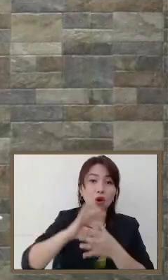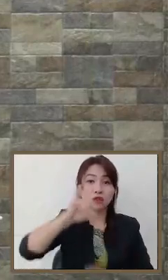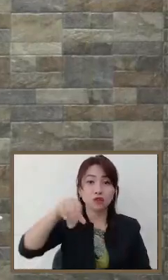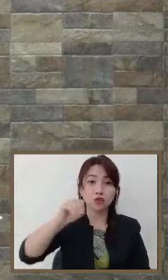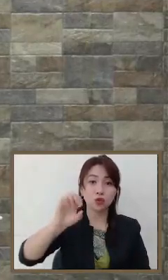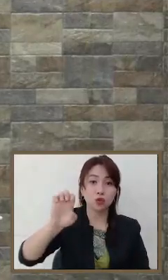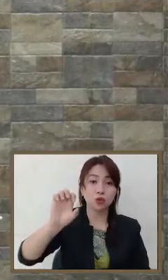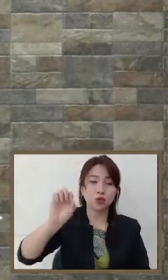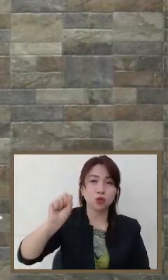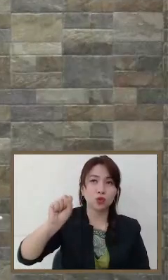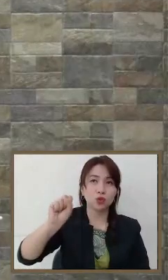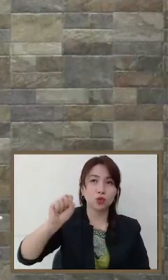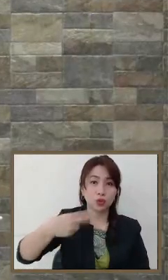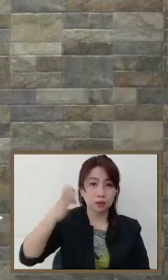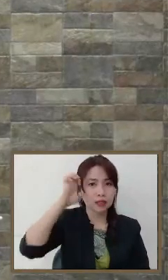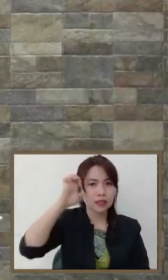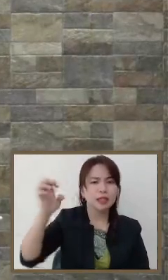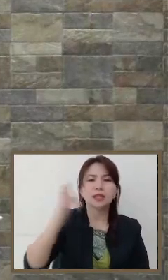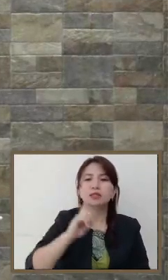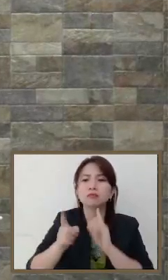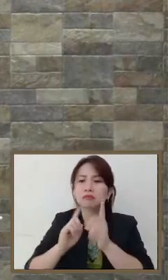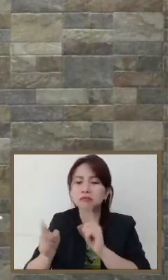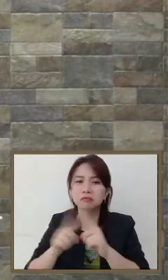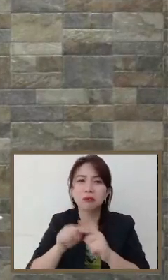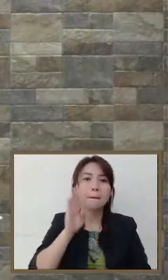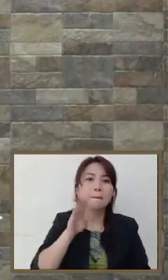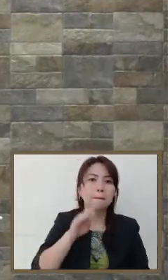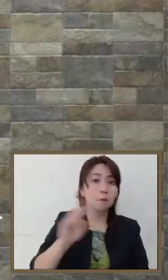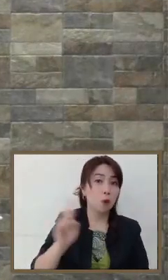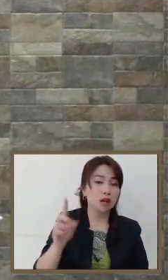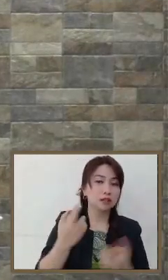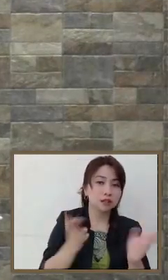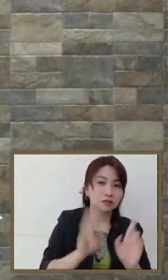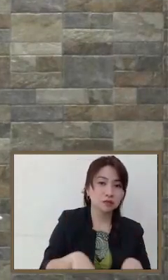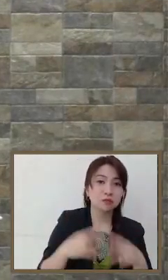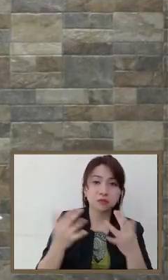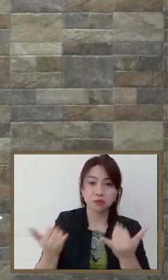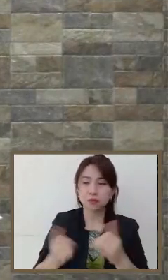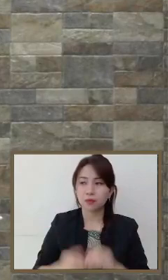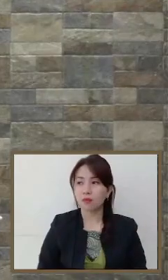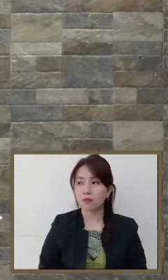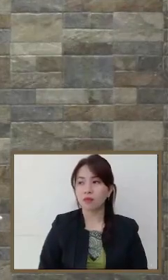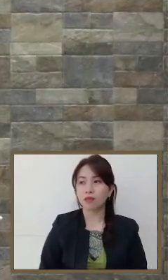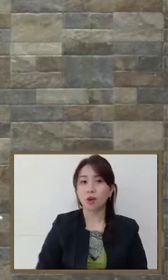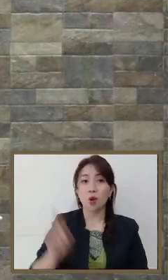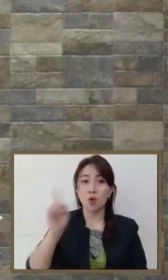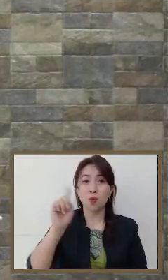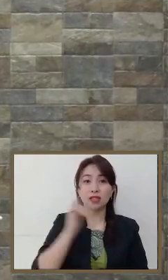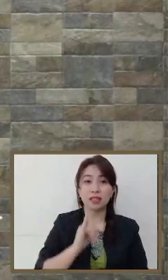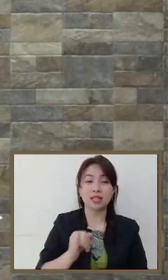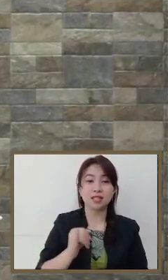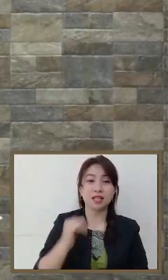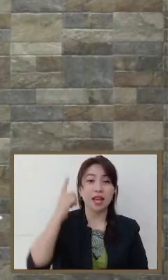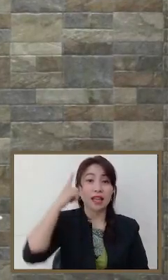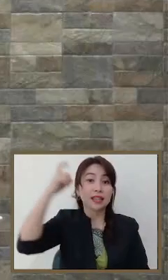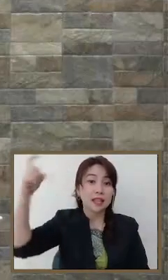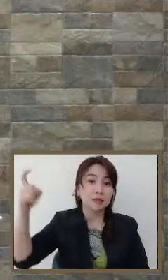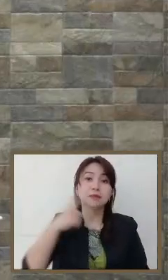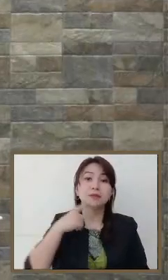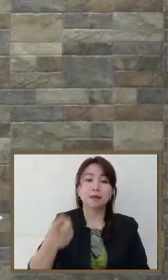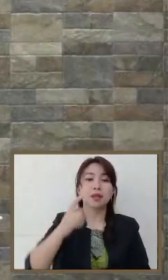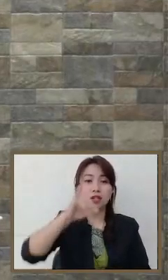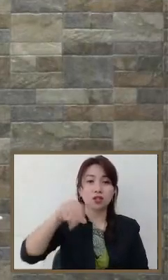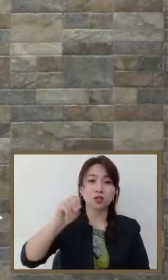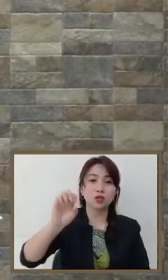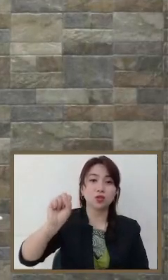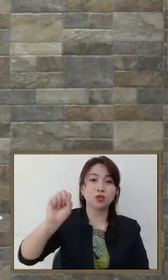sinasabi niya sa kanya mga kapatid at ang pinares resulta ayon sa panaginip balang araw luluhod ang mga kapatid niya sa kanya